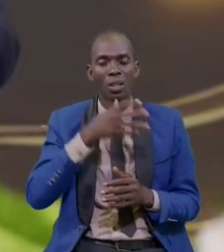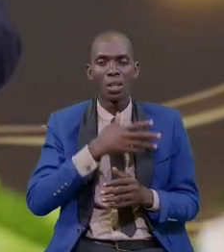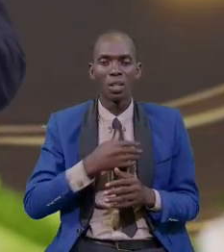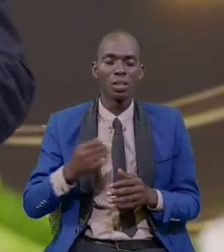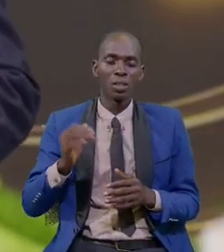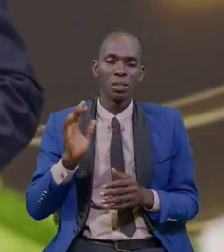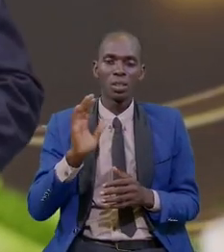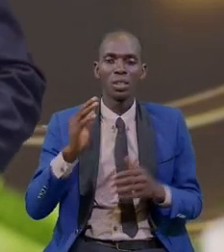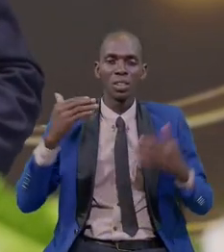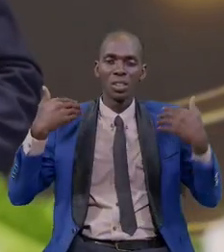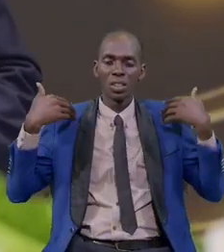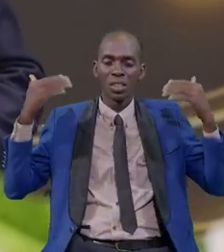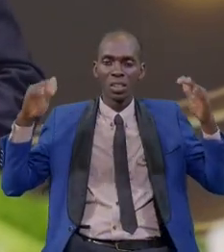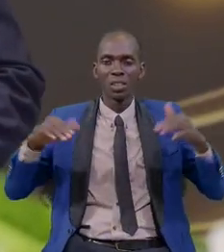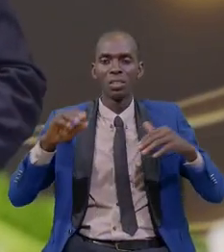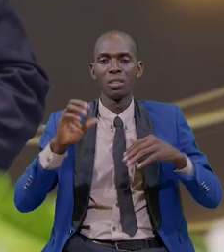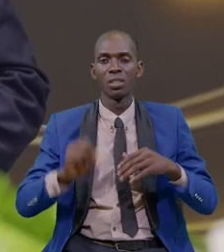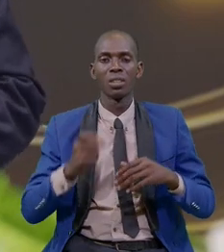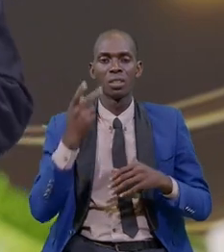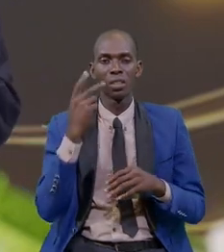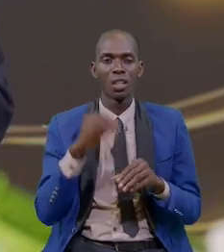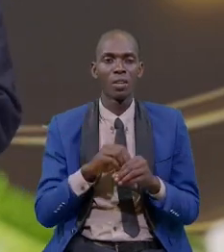ses anges?